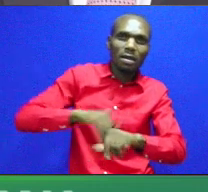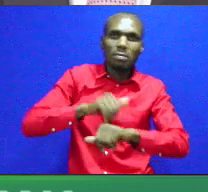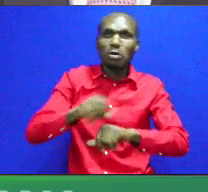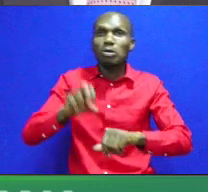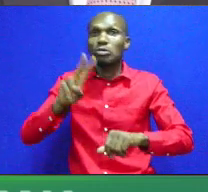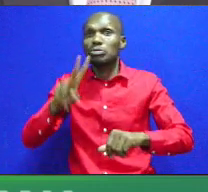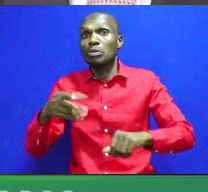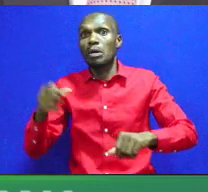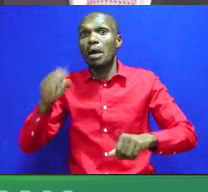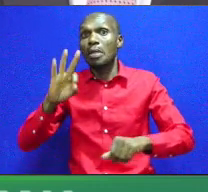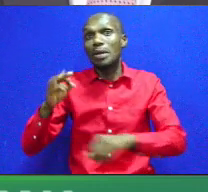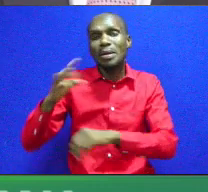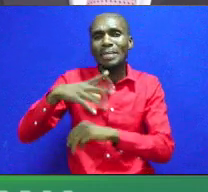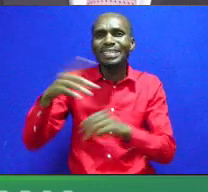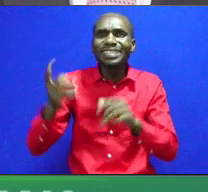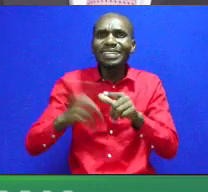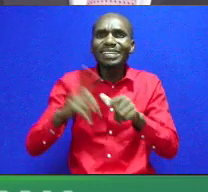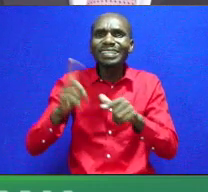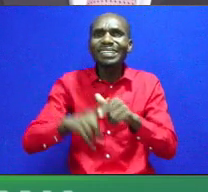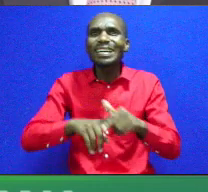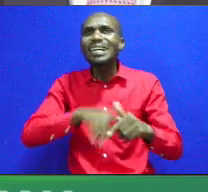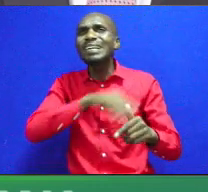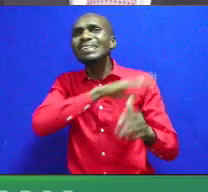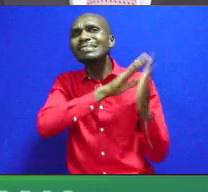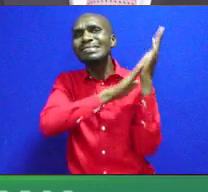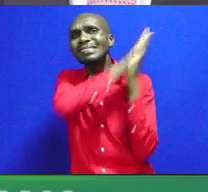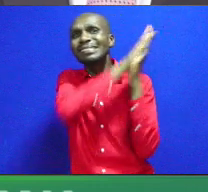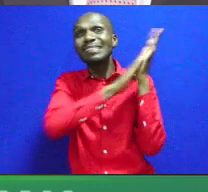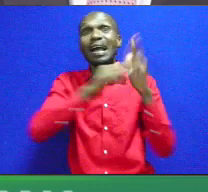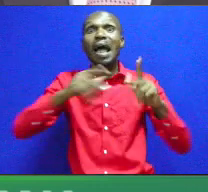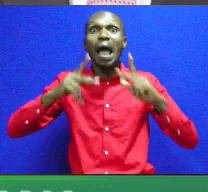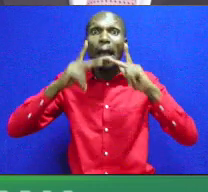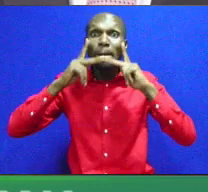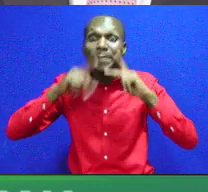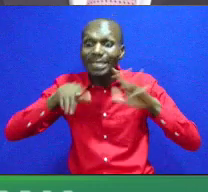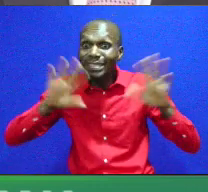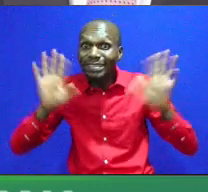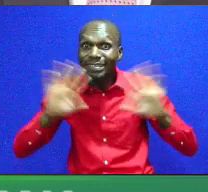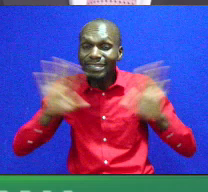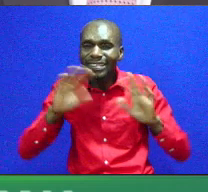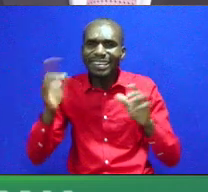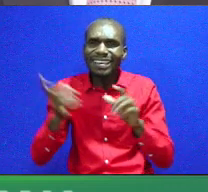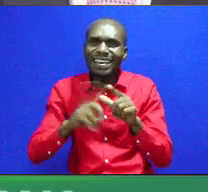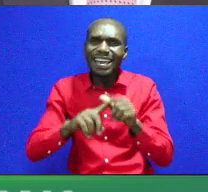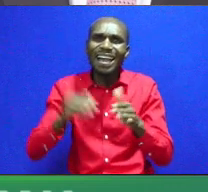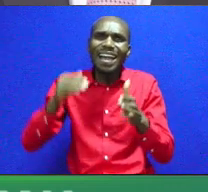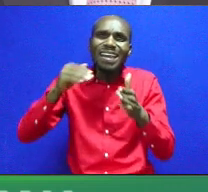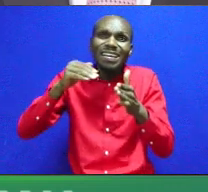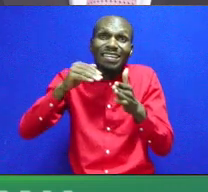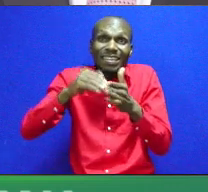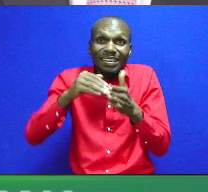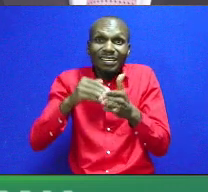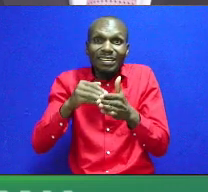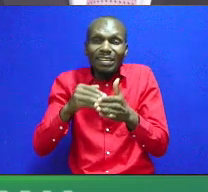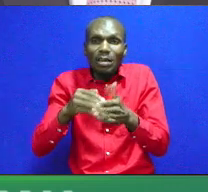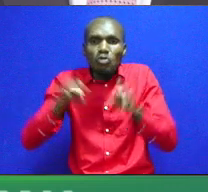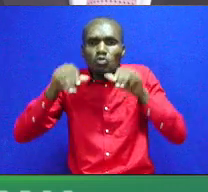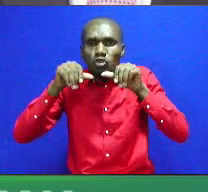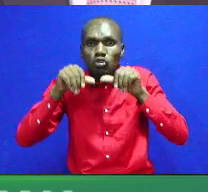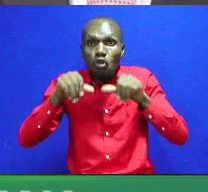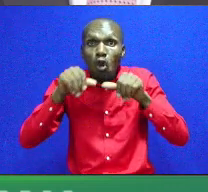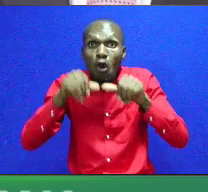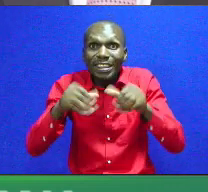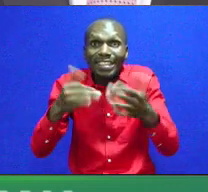beta toiga ekore kanobo kebago no mulembo bulire bonchari ende a yagendere kore